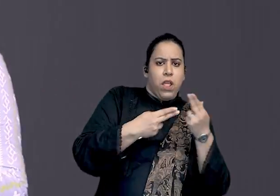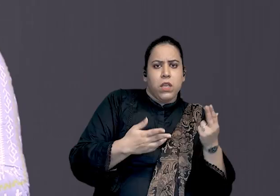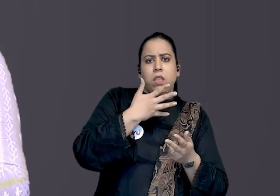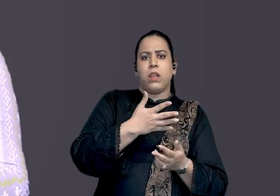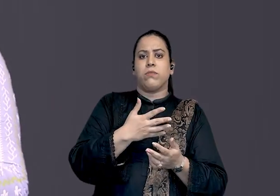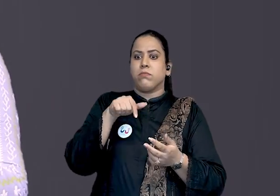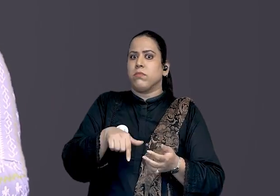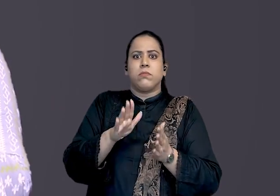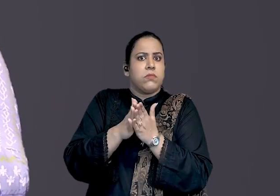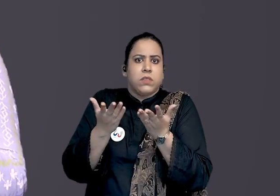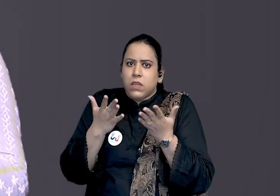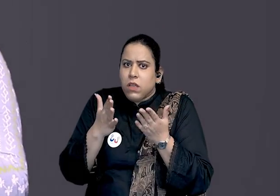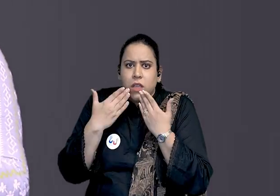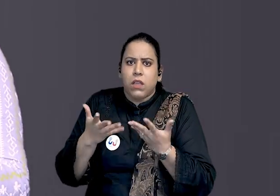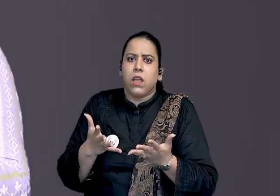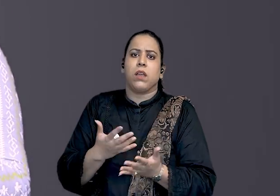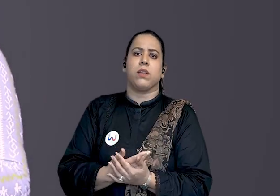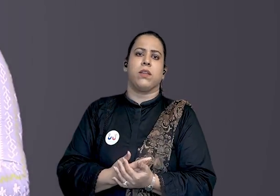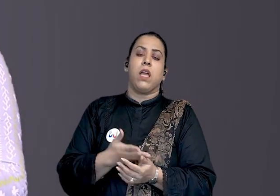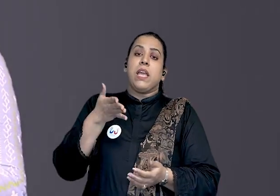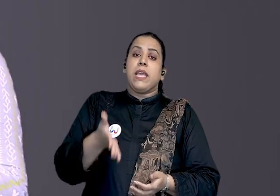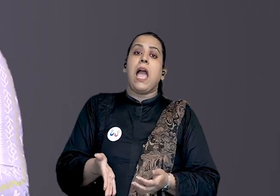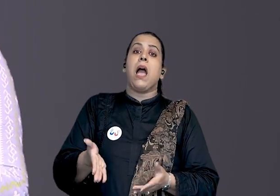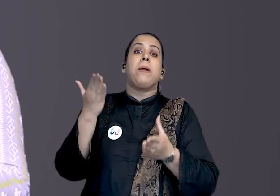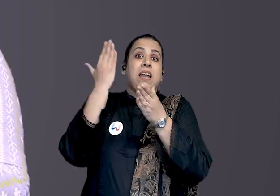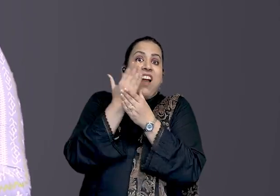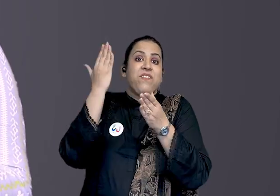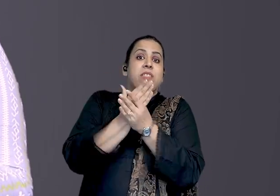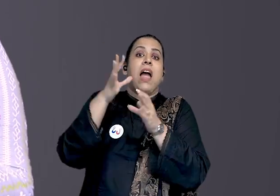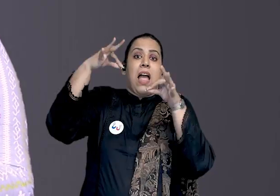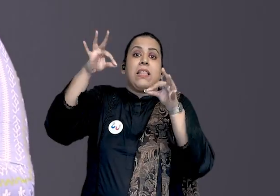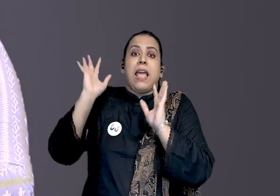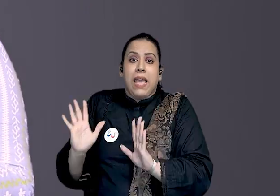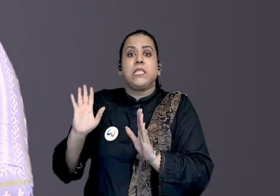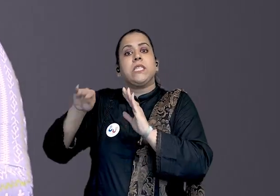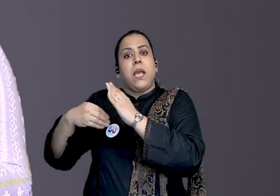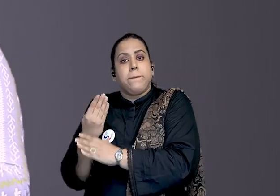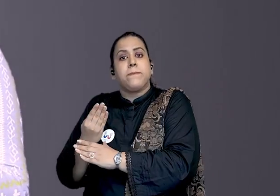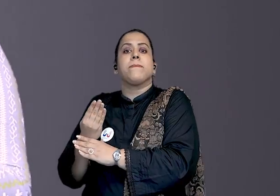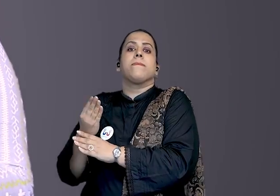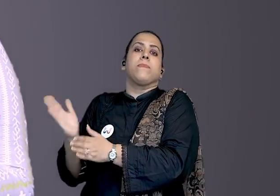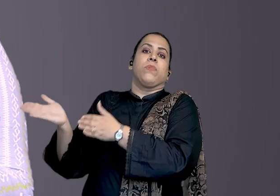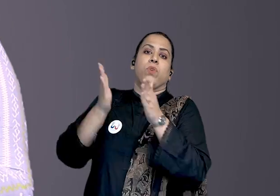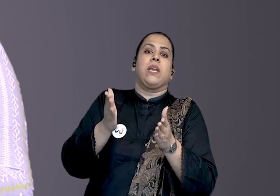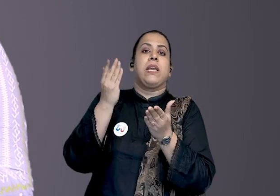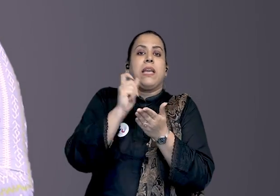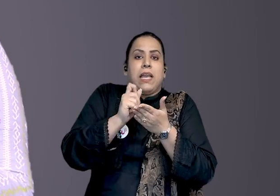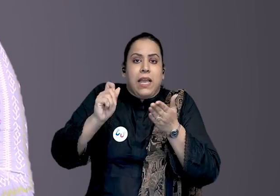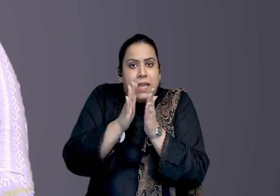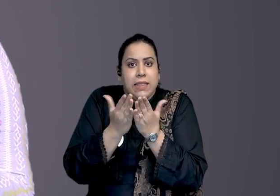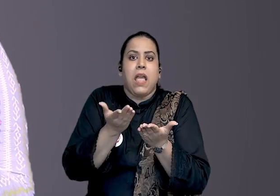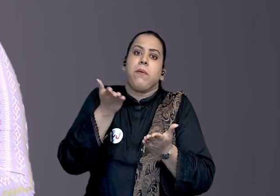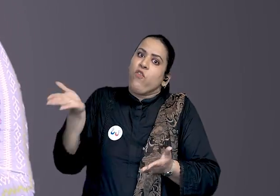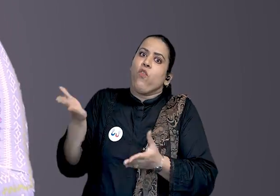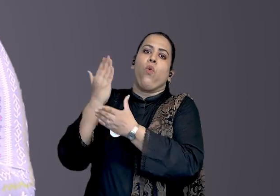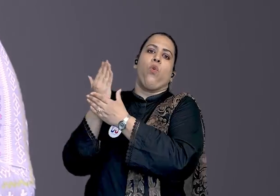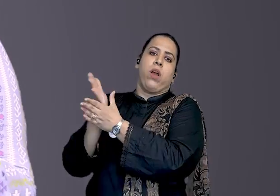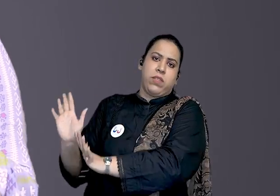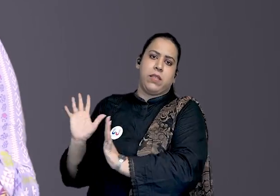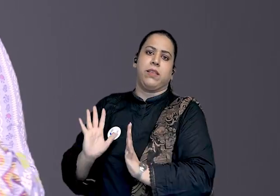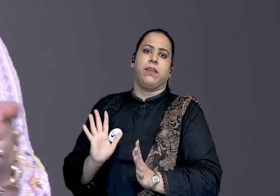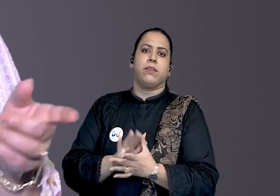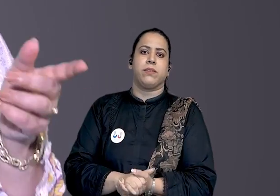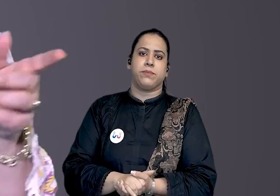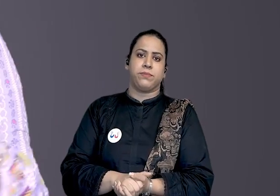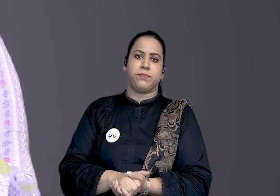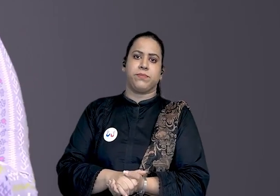کتابیں لکھی جاتی ہیں، تو وہ والے کاغذات جو ہیں وہ یہاں پر موجود ہیں۔ اس کے علاوہ انارکلی کے مقبرے کی ایک بڑی انٹرسٹنگ بات یہ بتاتی چلوں کہ